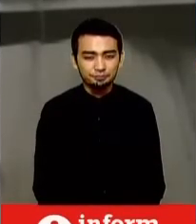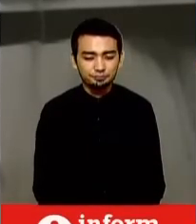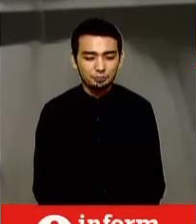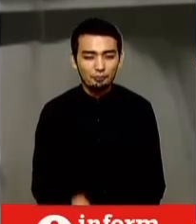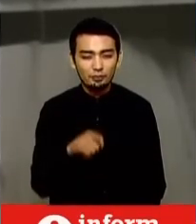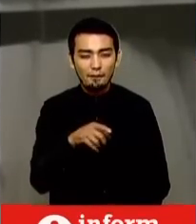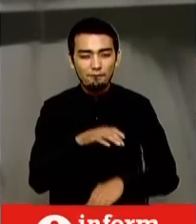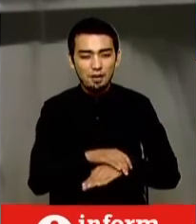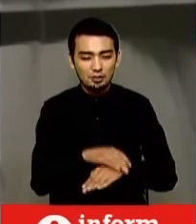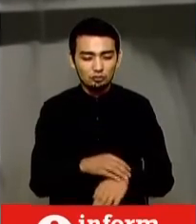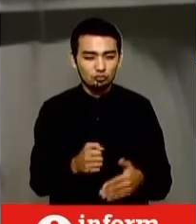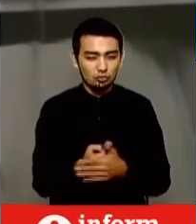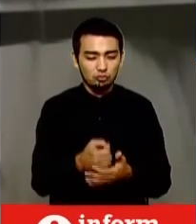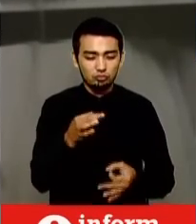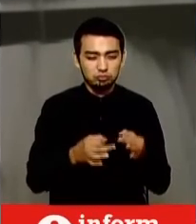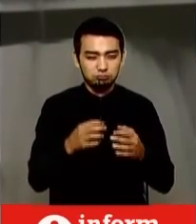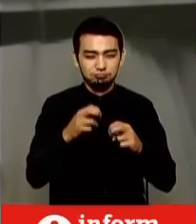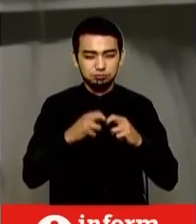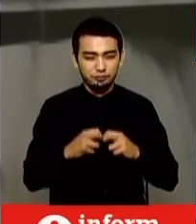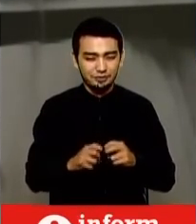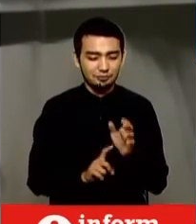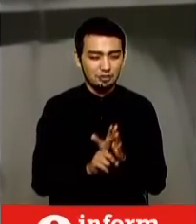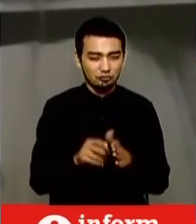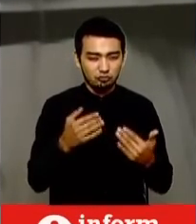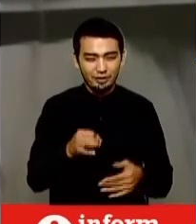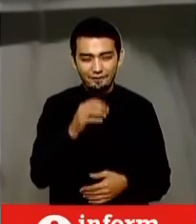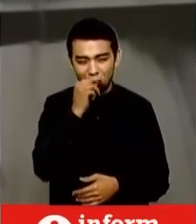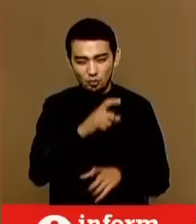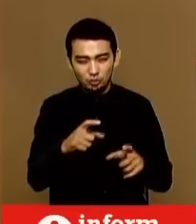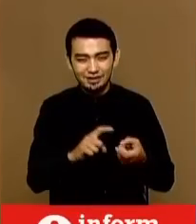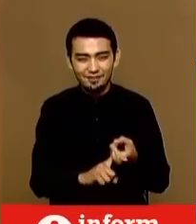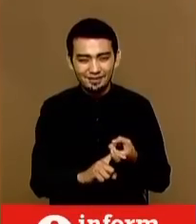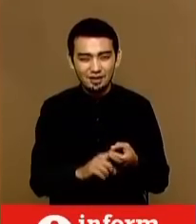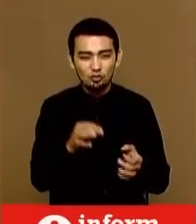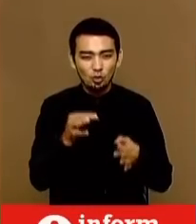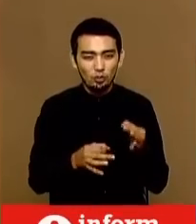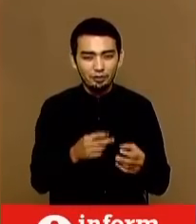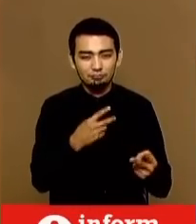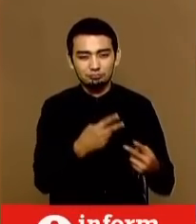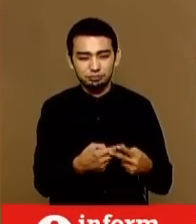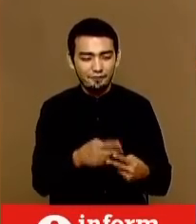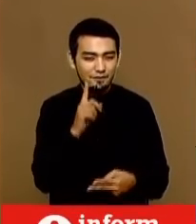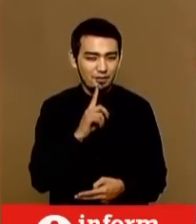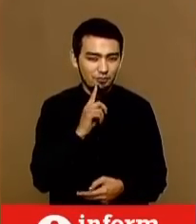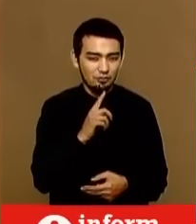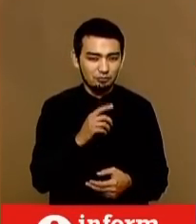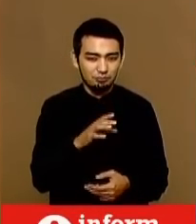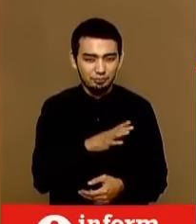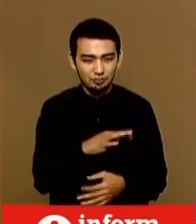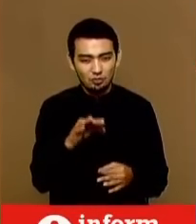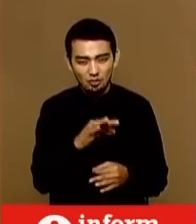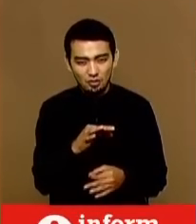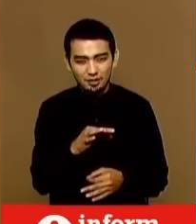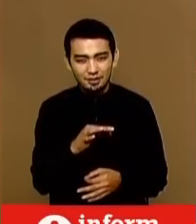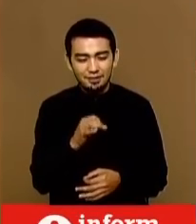фактілер бойынша сотқа дейінгі тергеп тексеру басталды және күдікті адамдарға қатысты сот қамауда ұстау түріндегі бұлтартпау